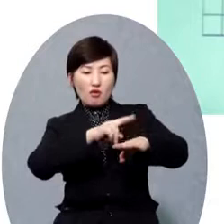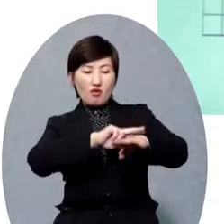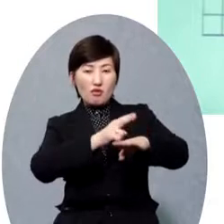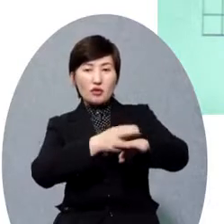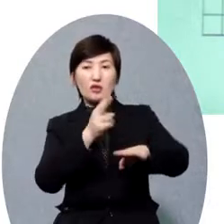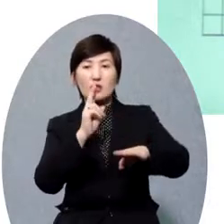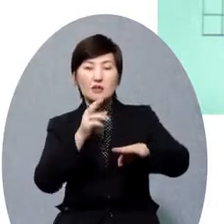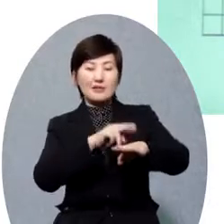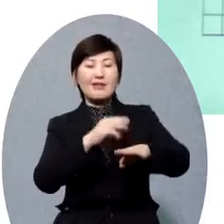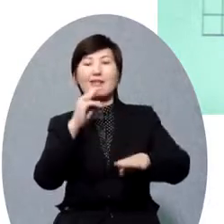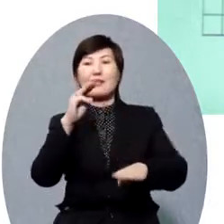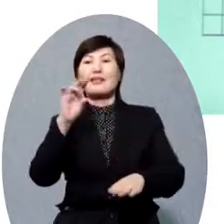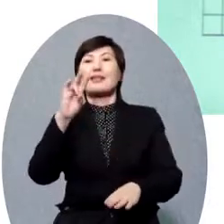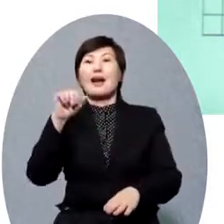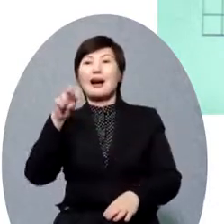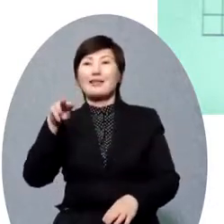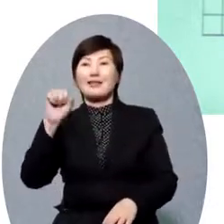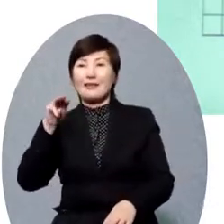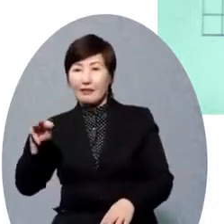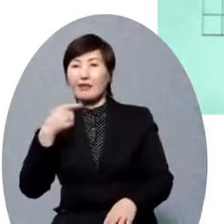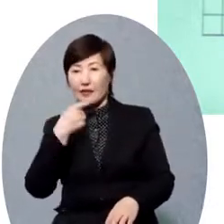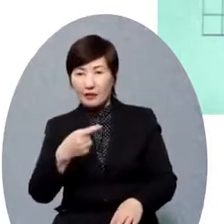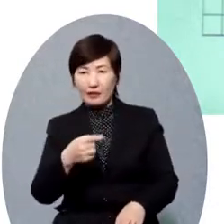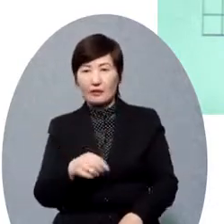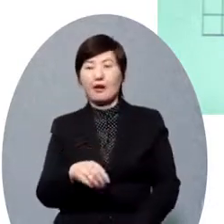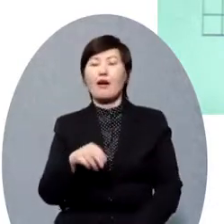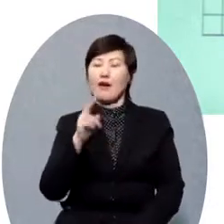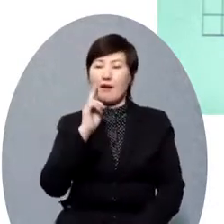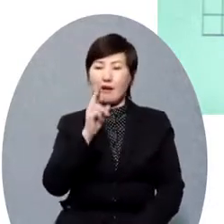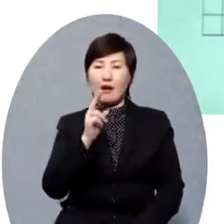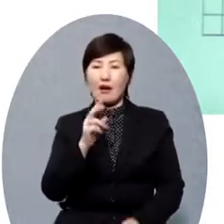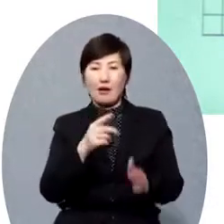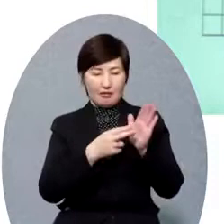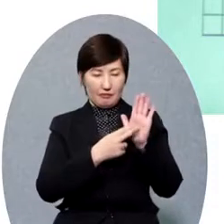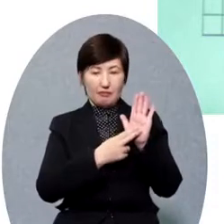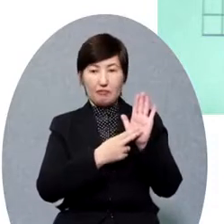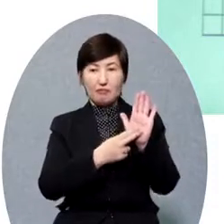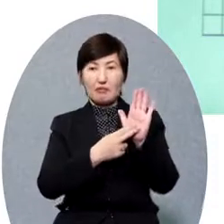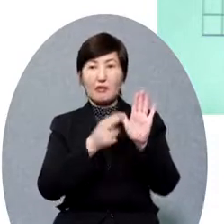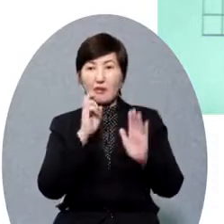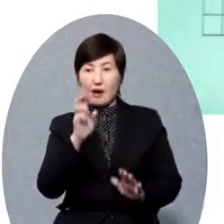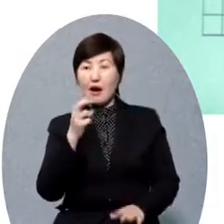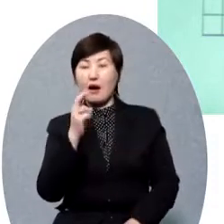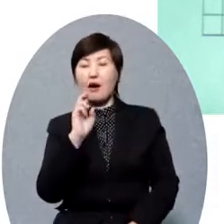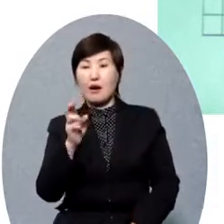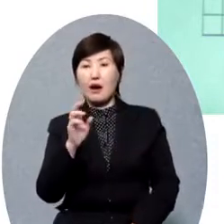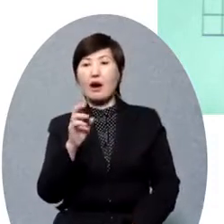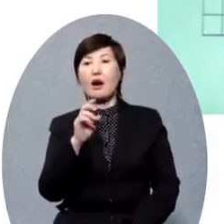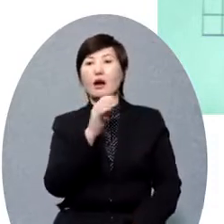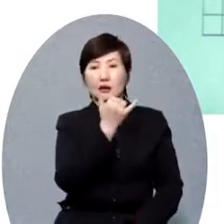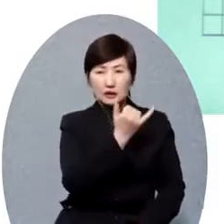буюу налалт гинэ. Шулууны налалтыг ихэвчлэн k ос гэр тэмдэглэдэг. y